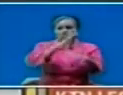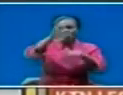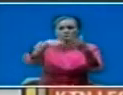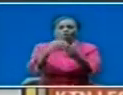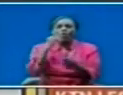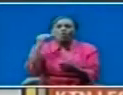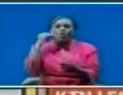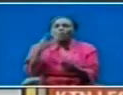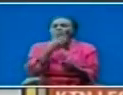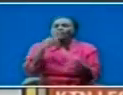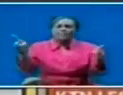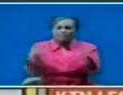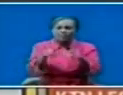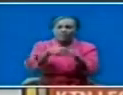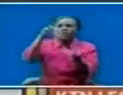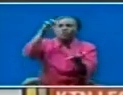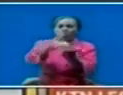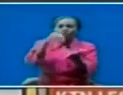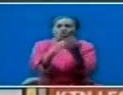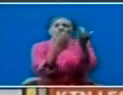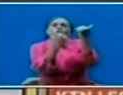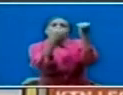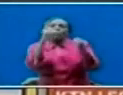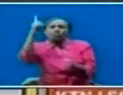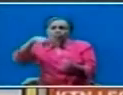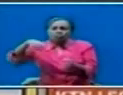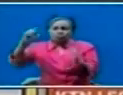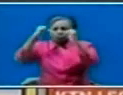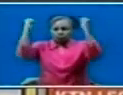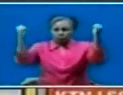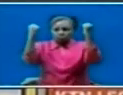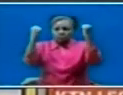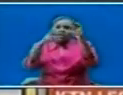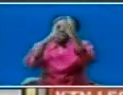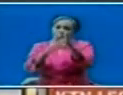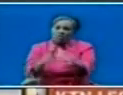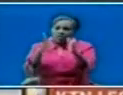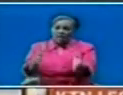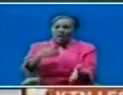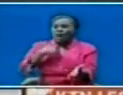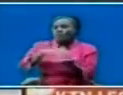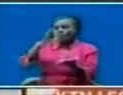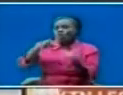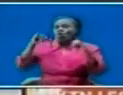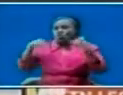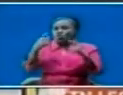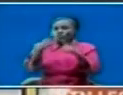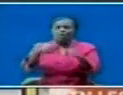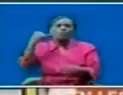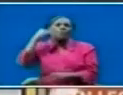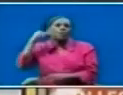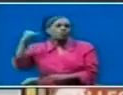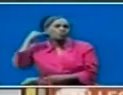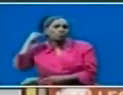wakifanya vivyo hivyo na kuweka hai matumaini yao ya kutwaa taji hilo. Moses Wahisi ametuandalia taarifa ifuatayo kutoka